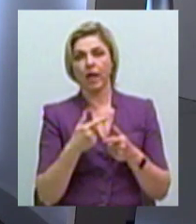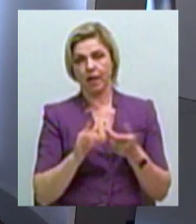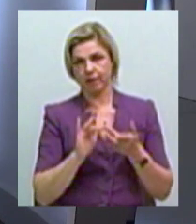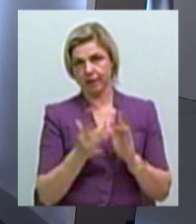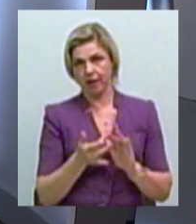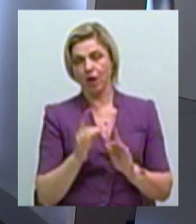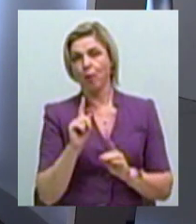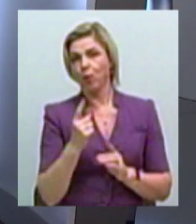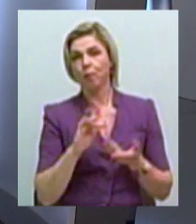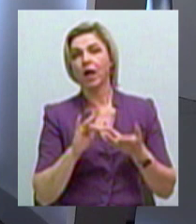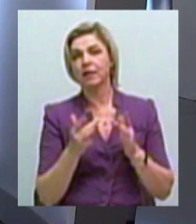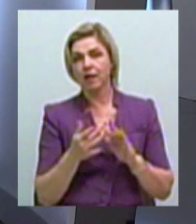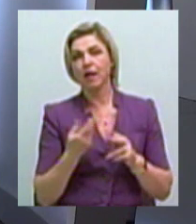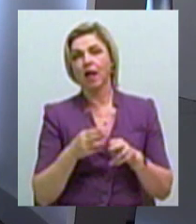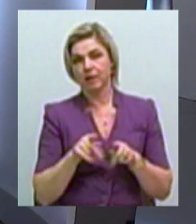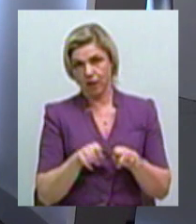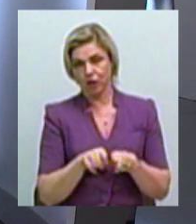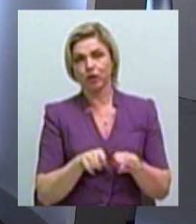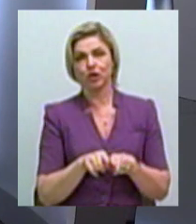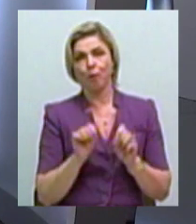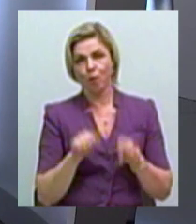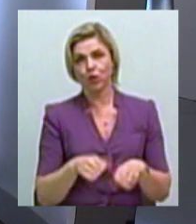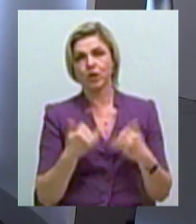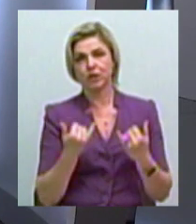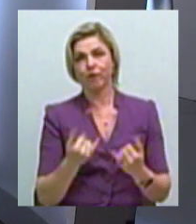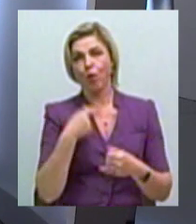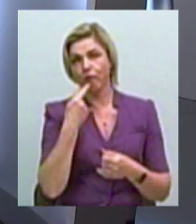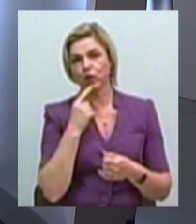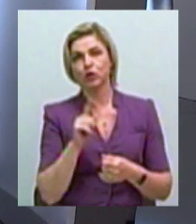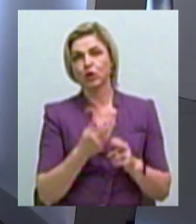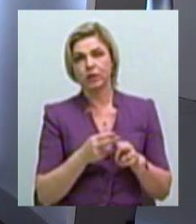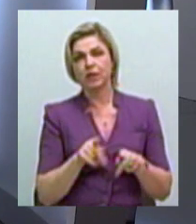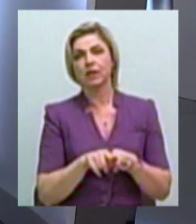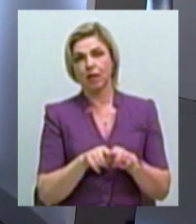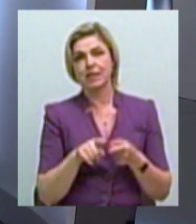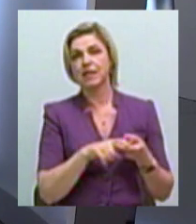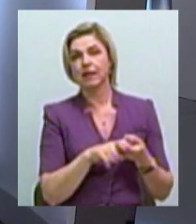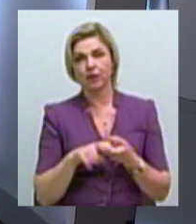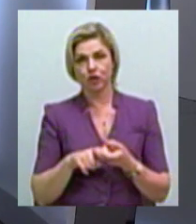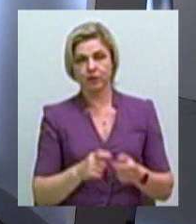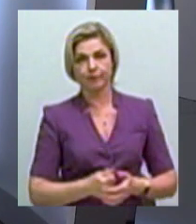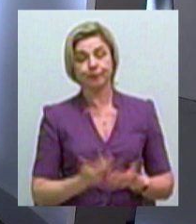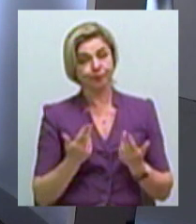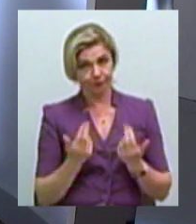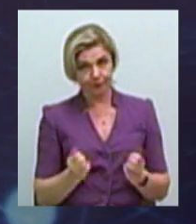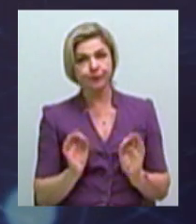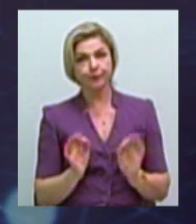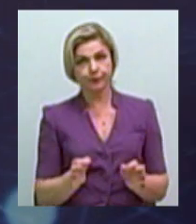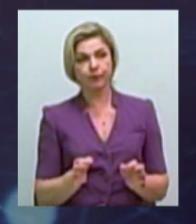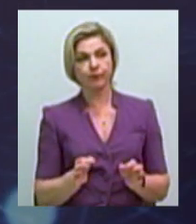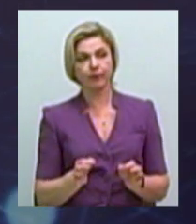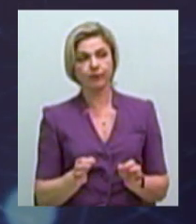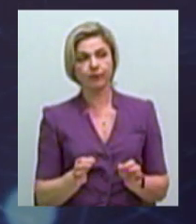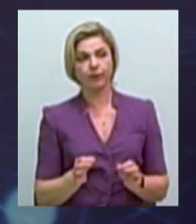і соцмережі – це теж, можна сьогодні говорити, що це теж залежність. Так, це